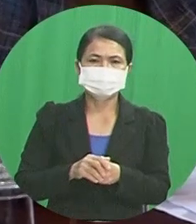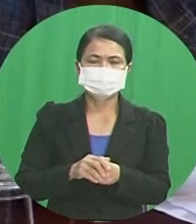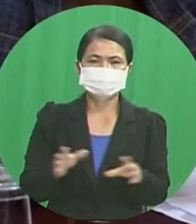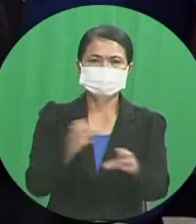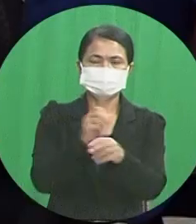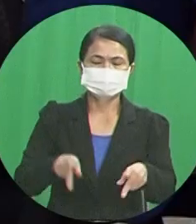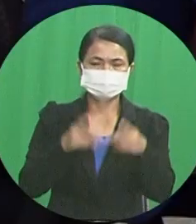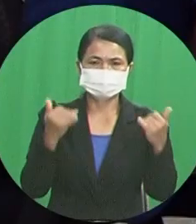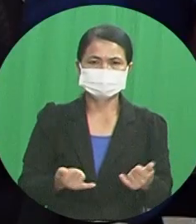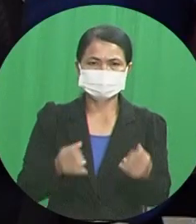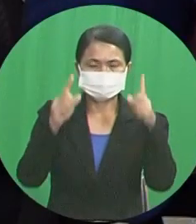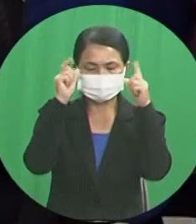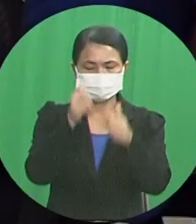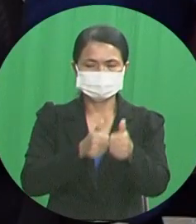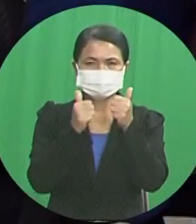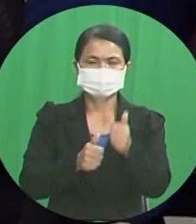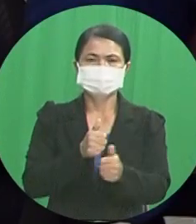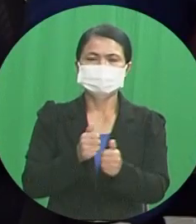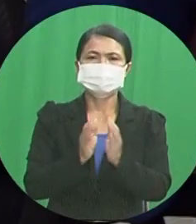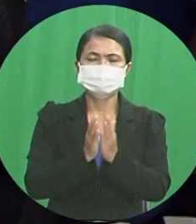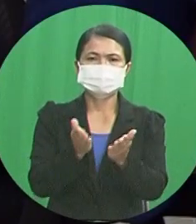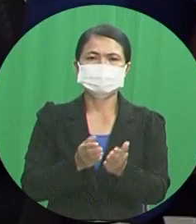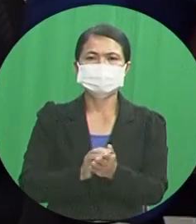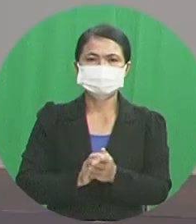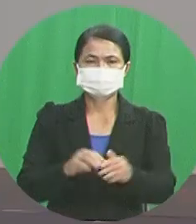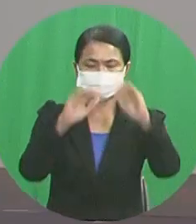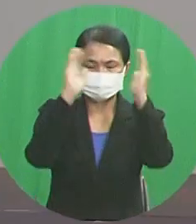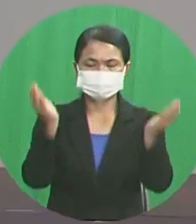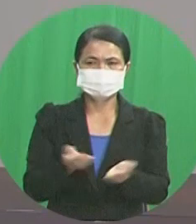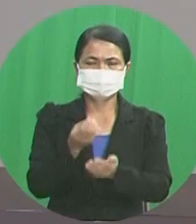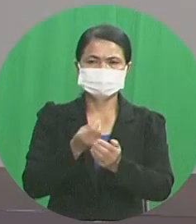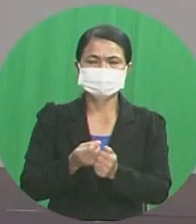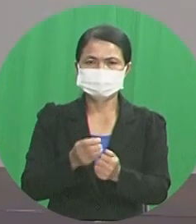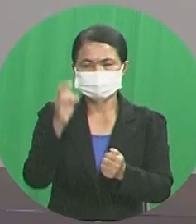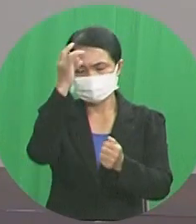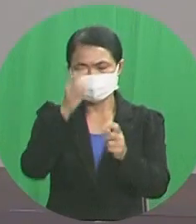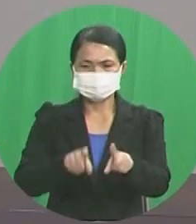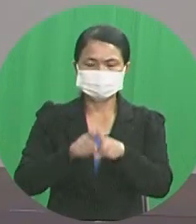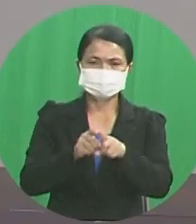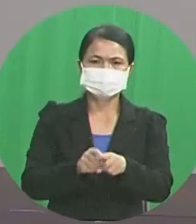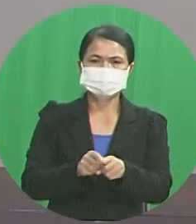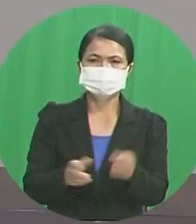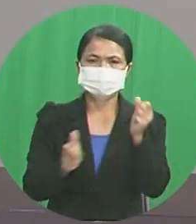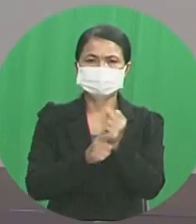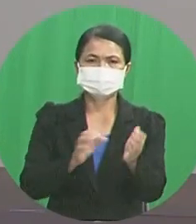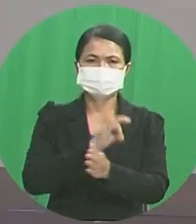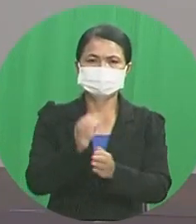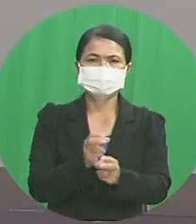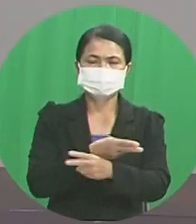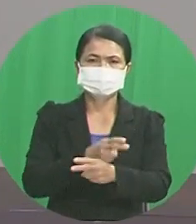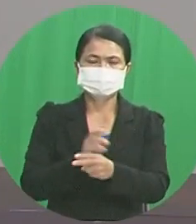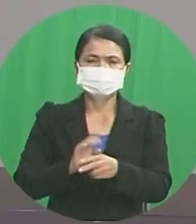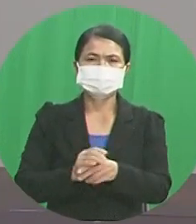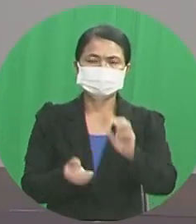យកឱកាសនេះឯកឧត្តមរដ្ឋមន្ត្រីក៏បានស្នើឲ្យ World Bank ពិចារណាផងដែរលើអនុវិស័យផលិតកម្មសត្វការ